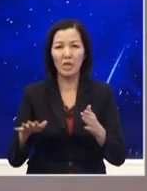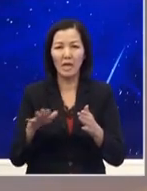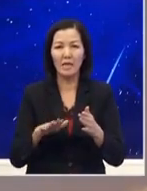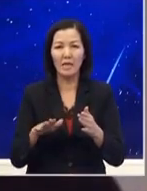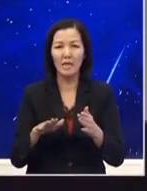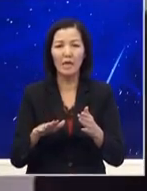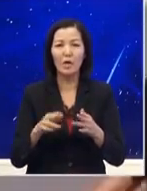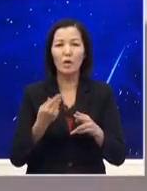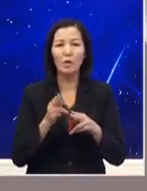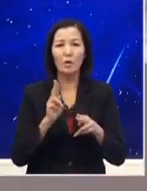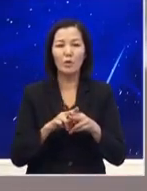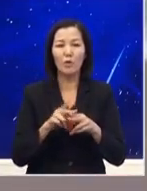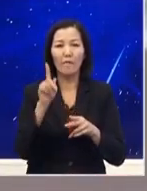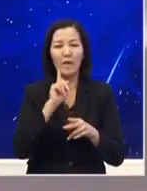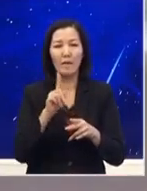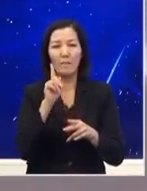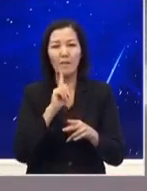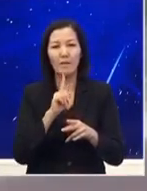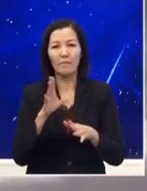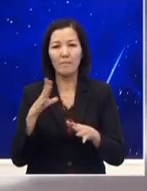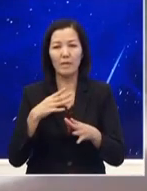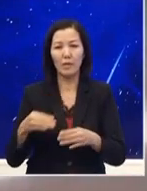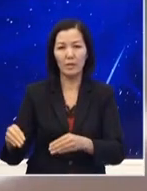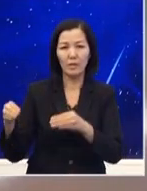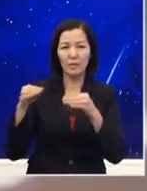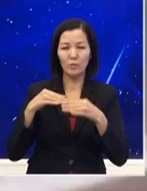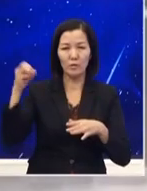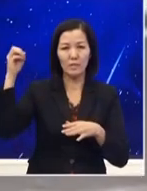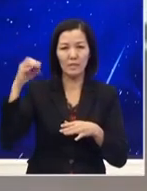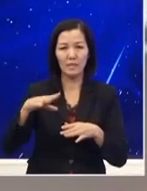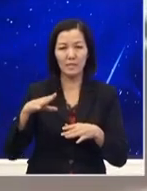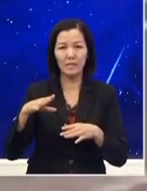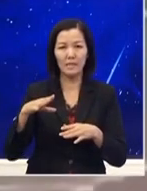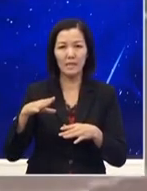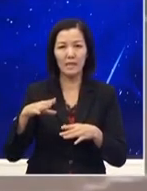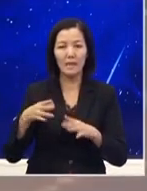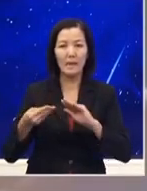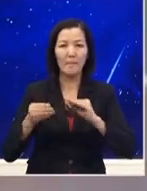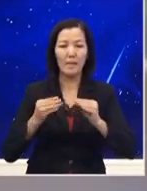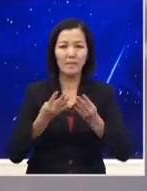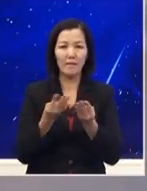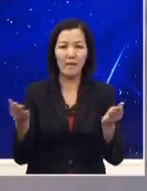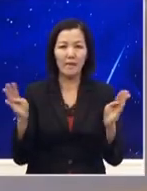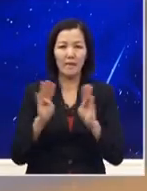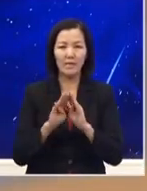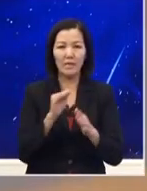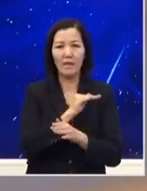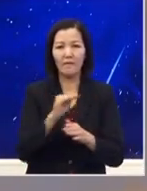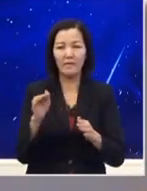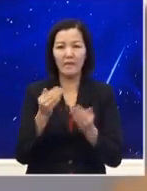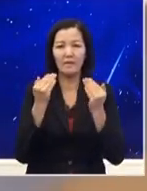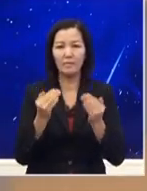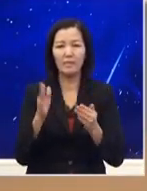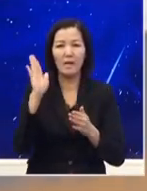не поместился даже во временных убежищах, вынуждены укрываться от солнца при помощи одеял и пластиковых ограждений. По официальным